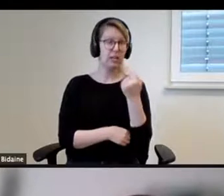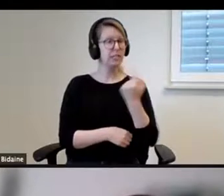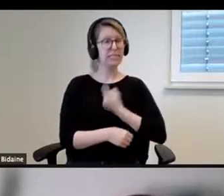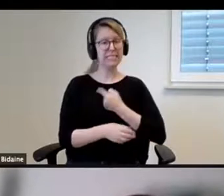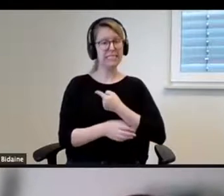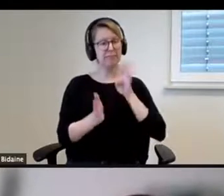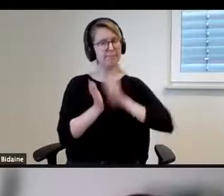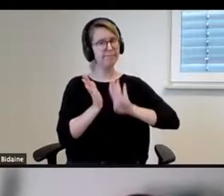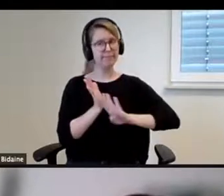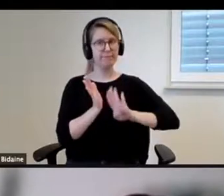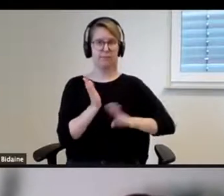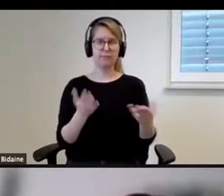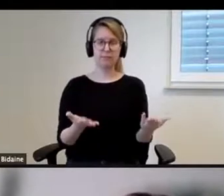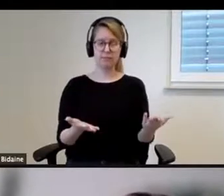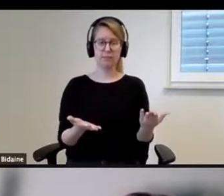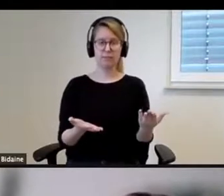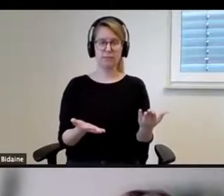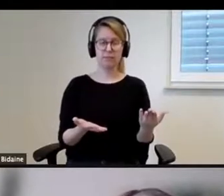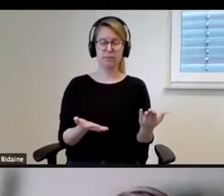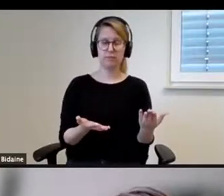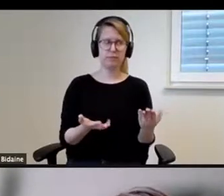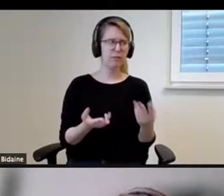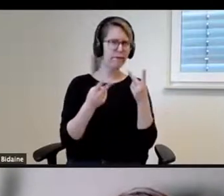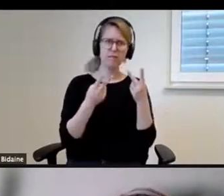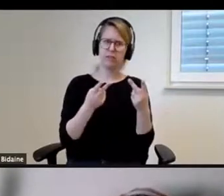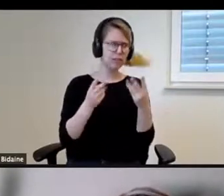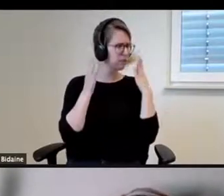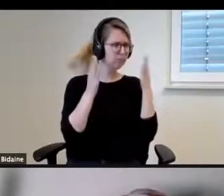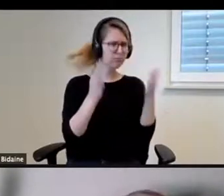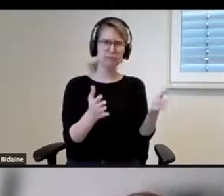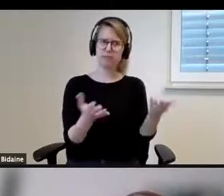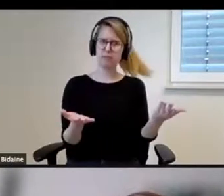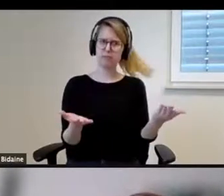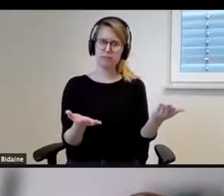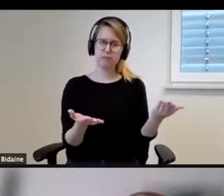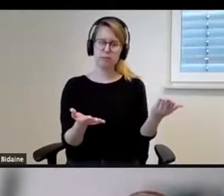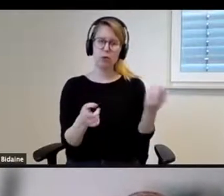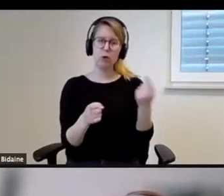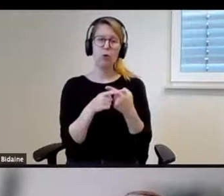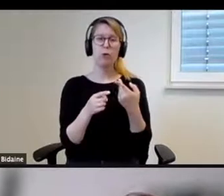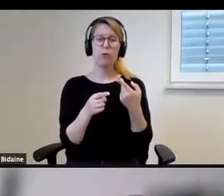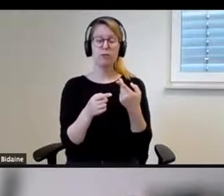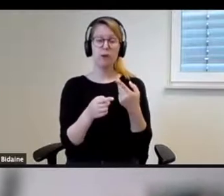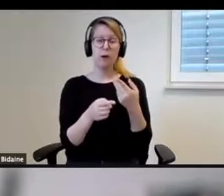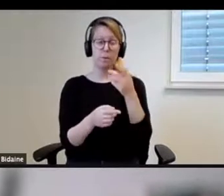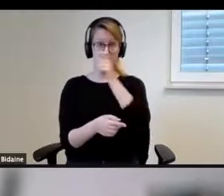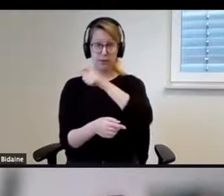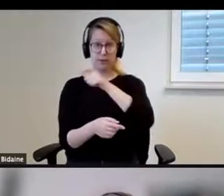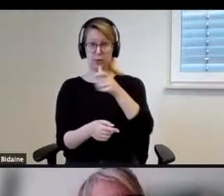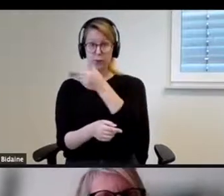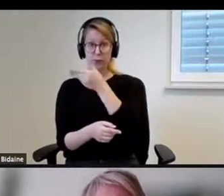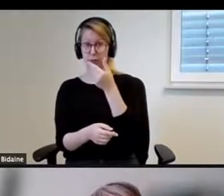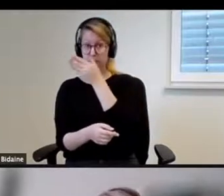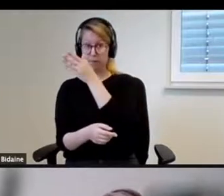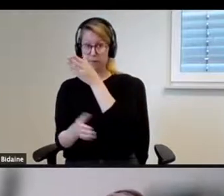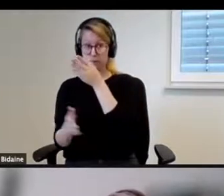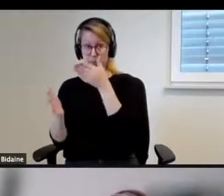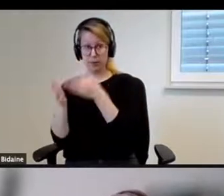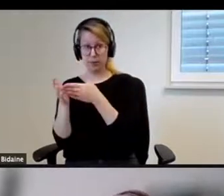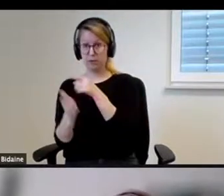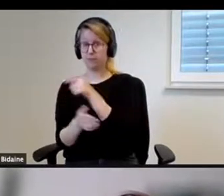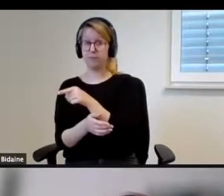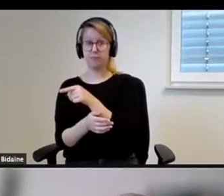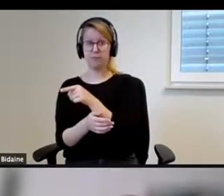important aussi. Et en comparaison des personnes sans handicap, 4 fois plus de personnes handicapées déclarent